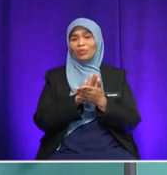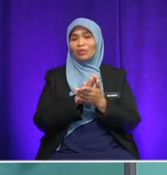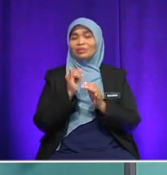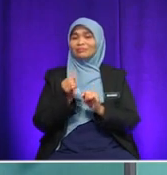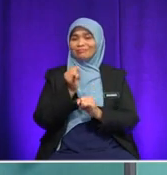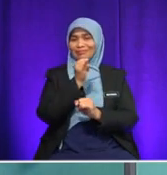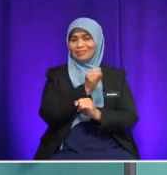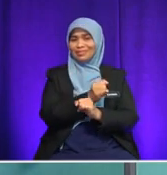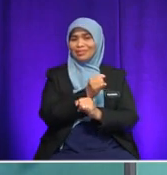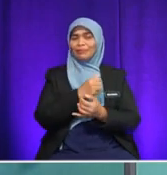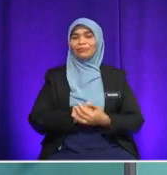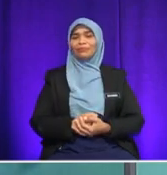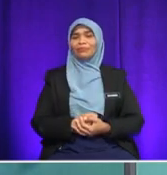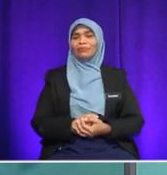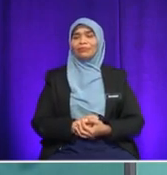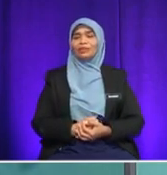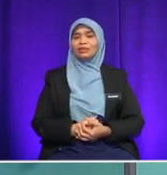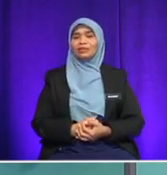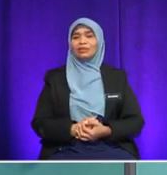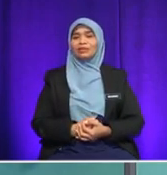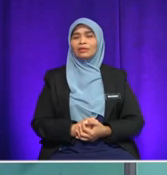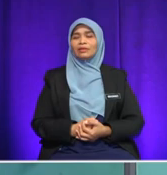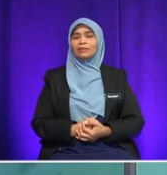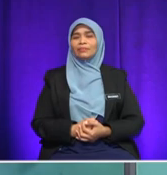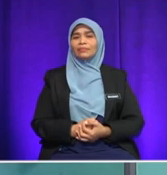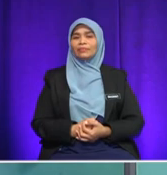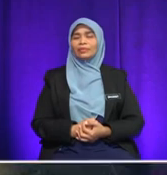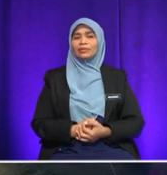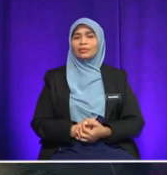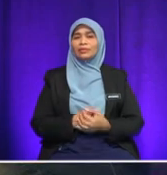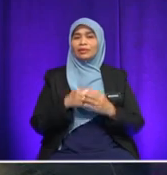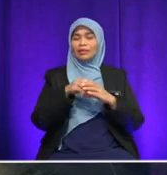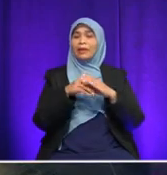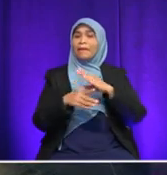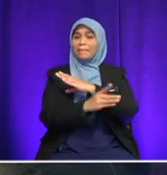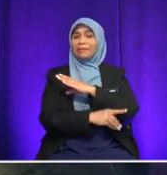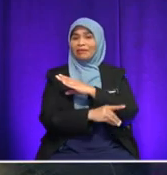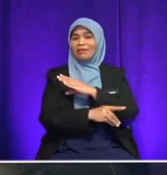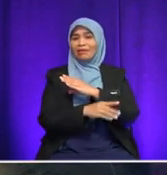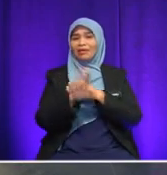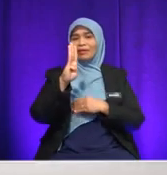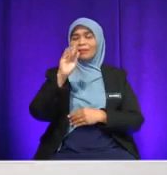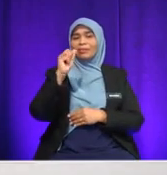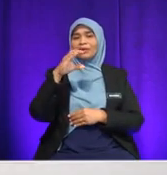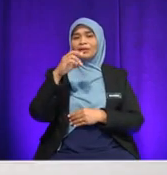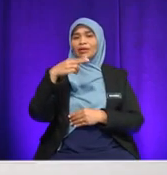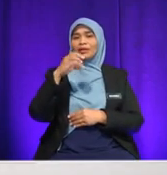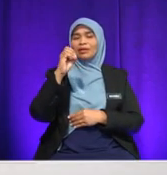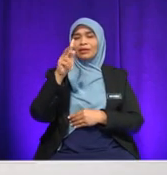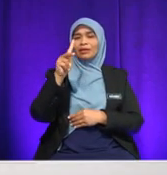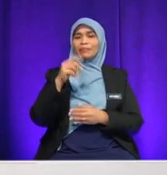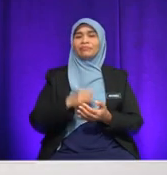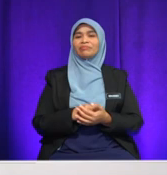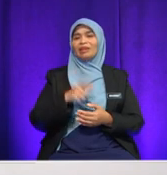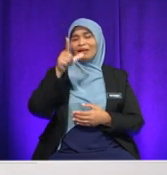kami. Sebelah sekolah kami dalam daerah Bacok juga. Ya, kalau saya dapat lihat di situ kan cikgu kan, lelaki itu tak